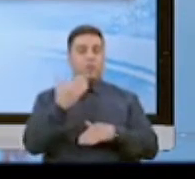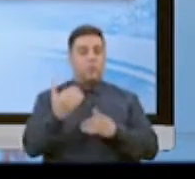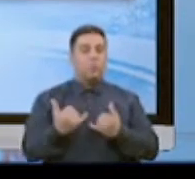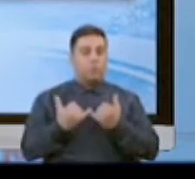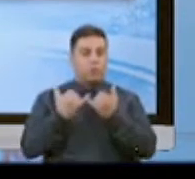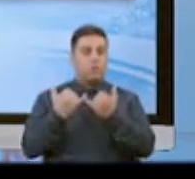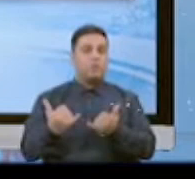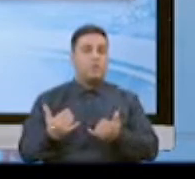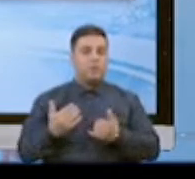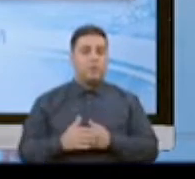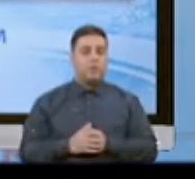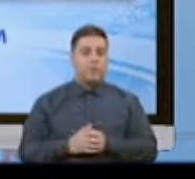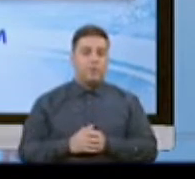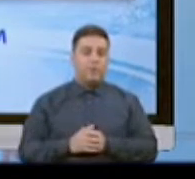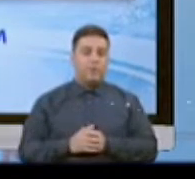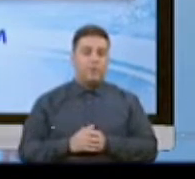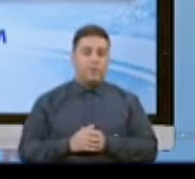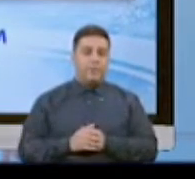свое уступите.